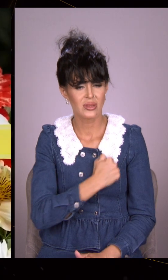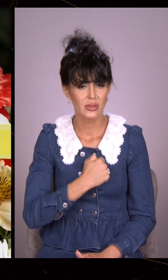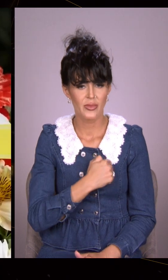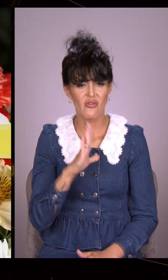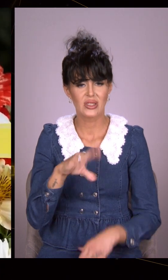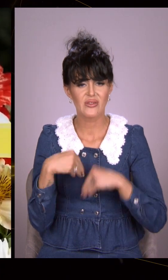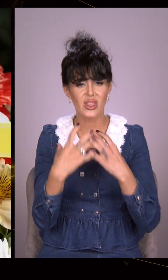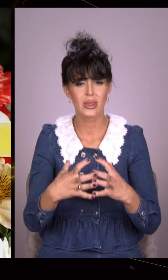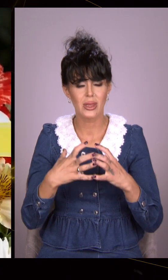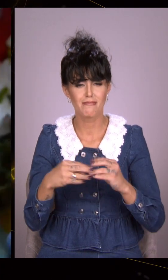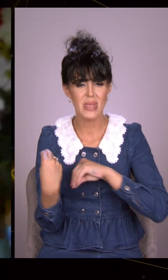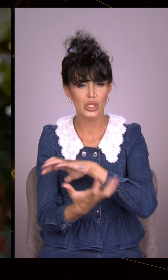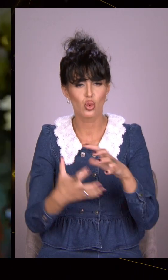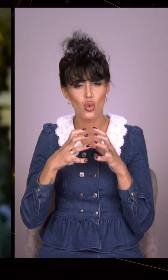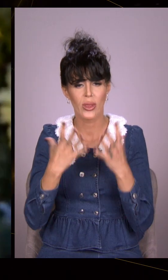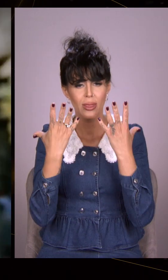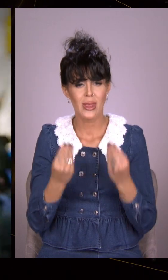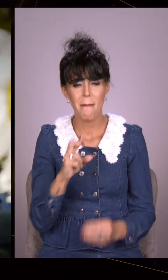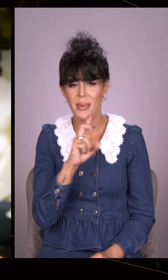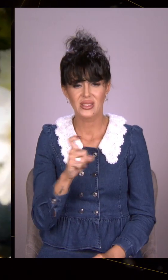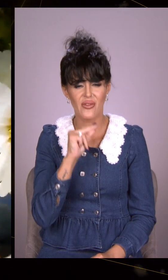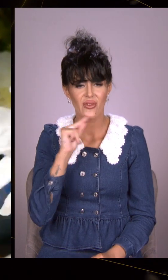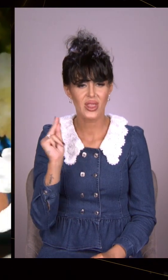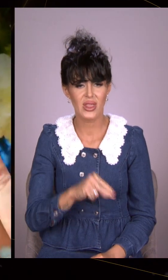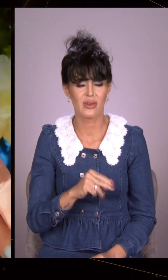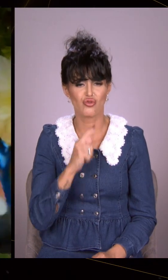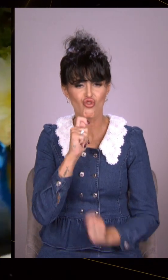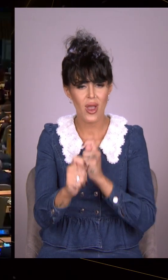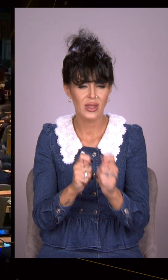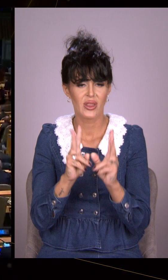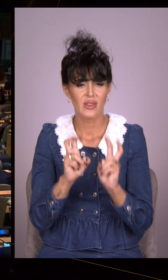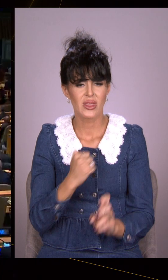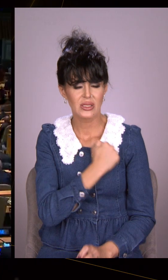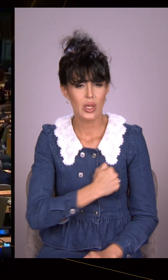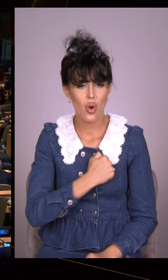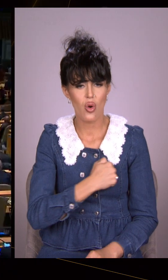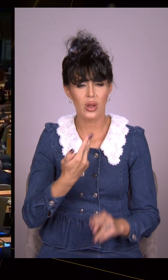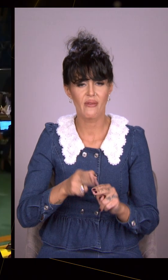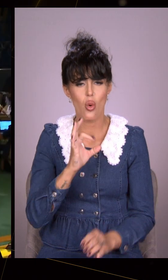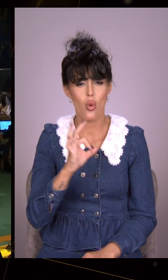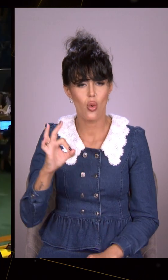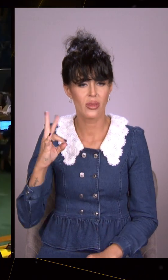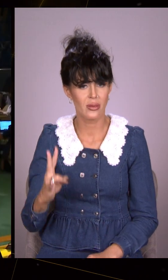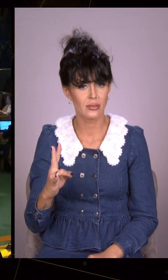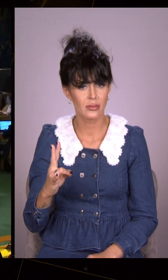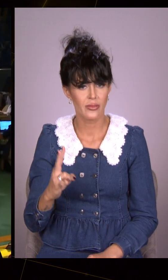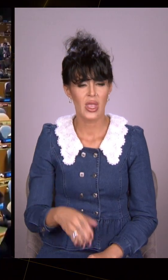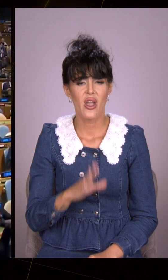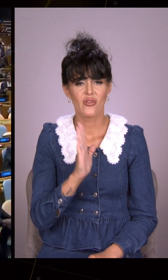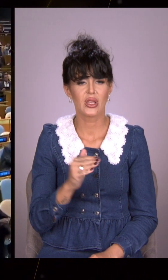Міжнародний день безневинних дітей, жертв агресії, був заснований Генеральною асамблеєю ООН ще у